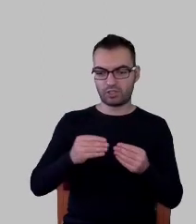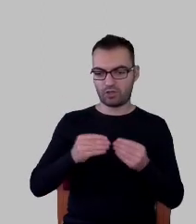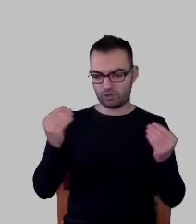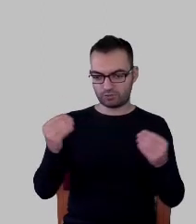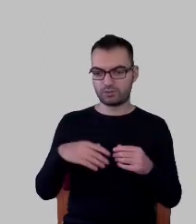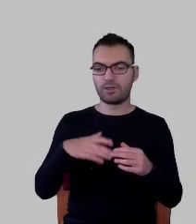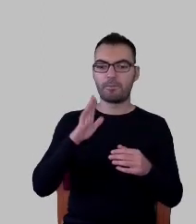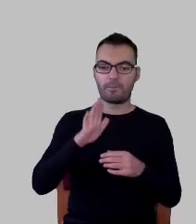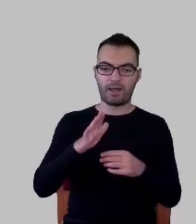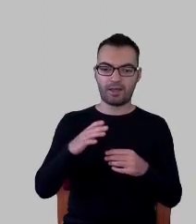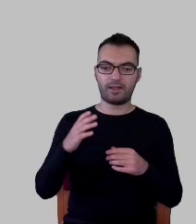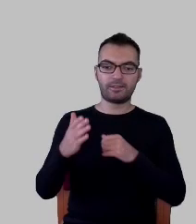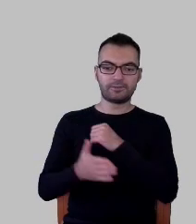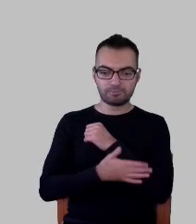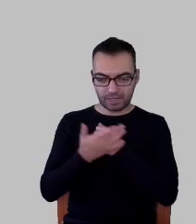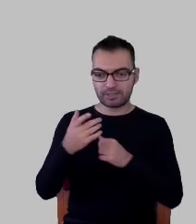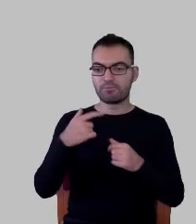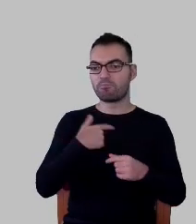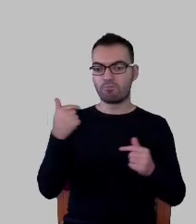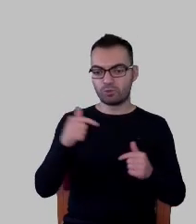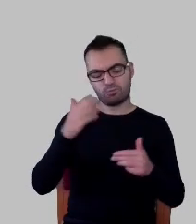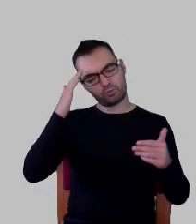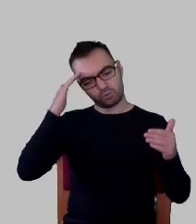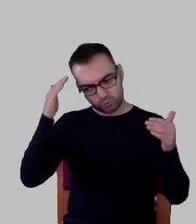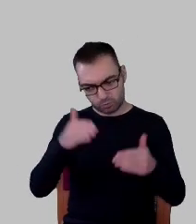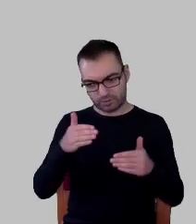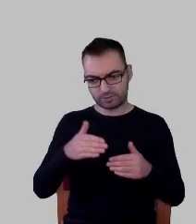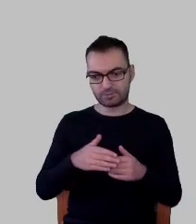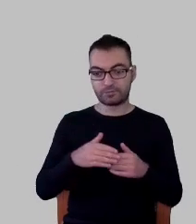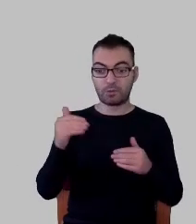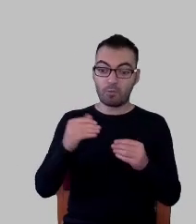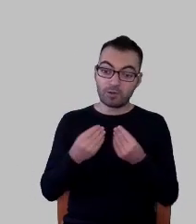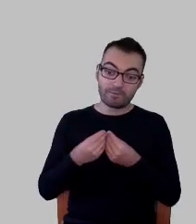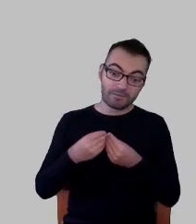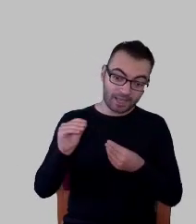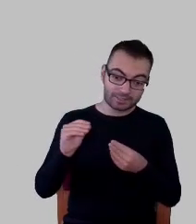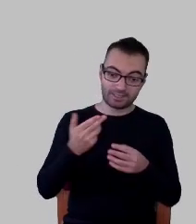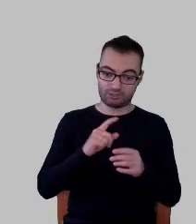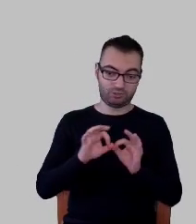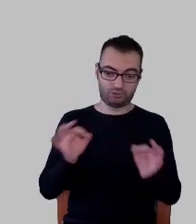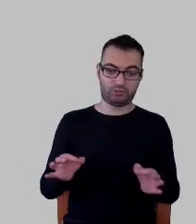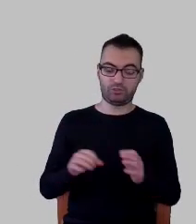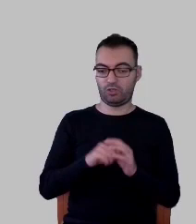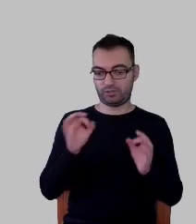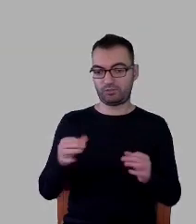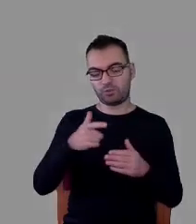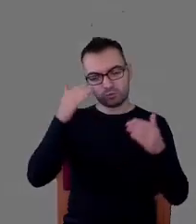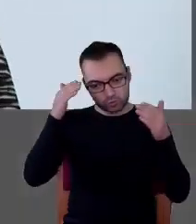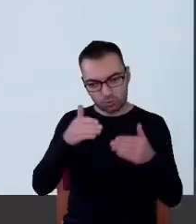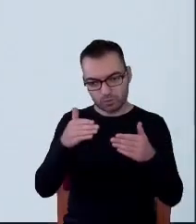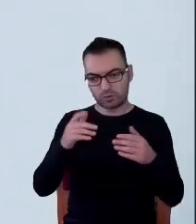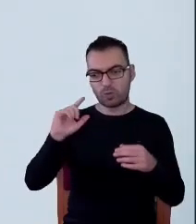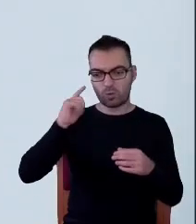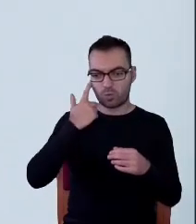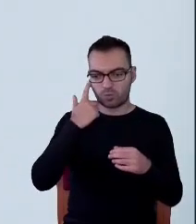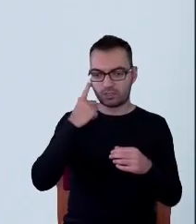zasoby, ma mocne strony i musimy się też skupiać, może w większym stopniu niż dotychczas, bo skupiamy się